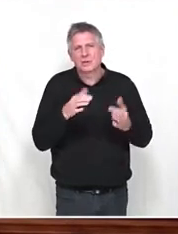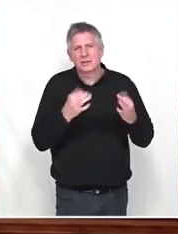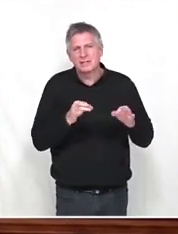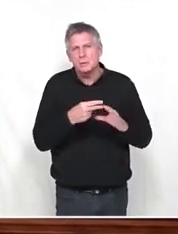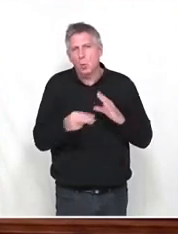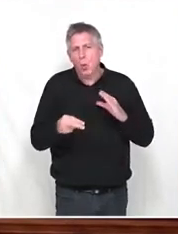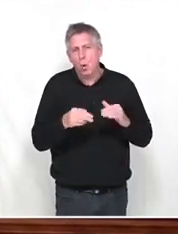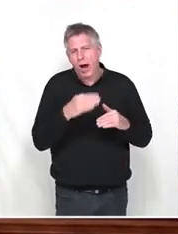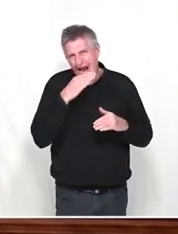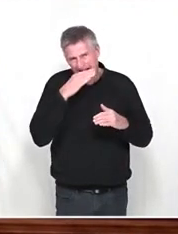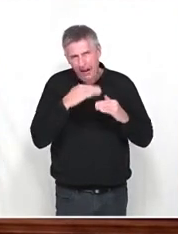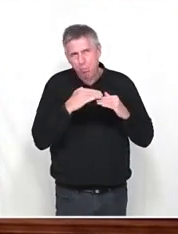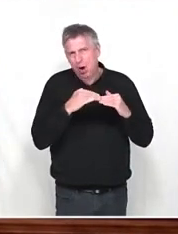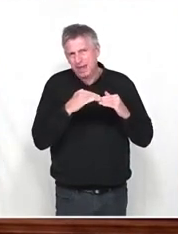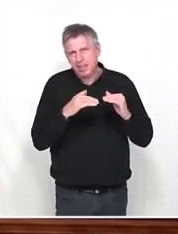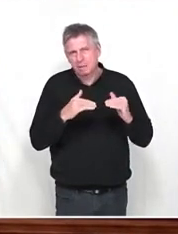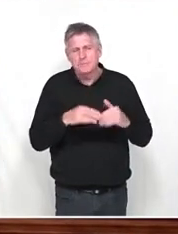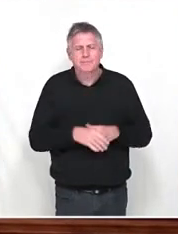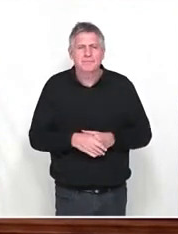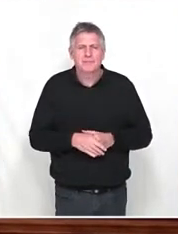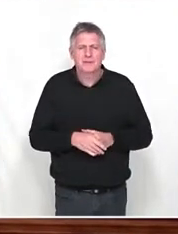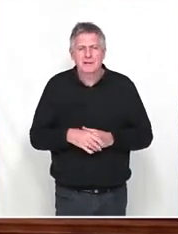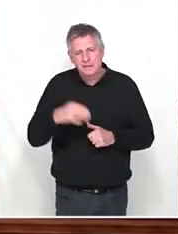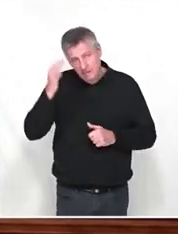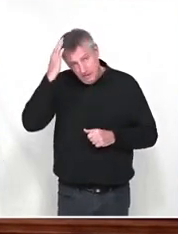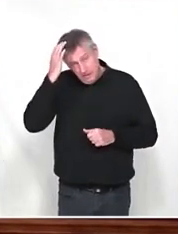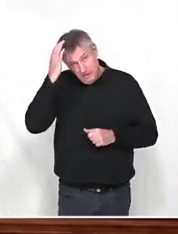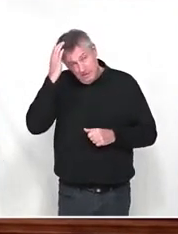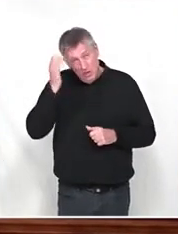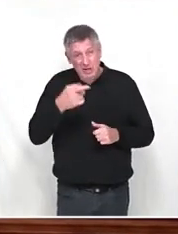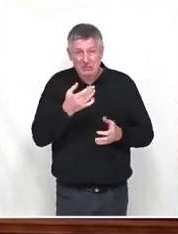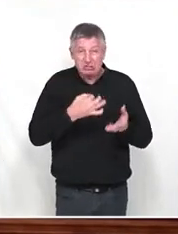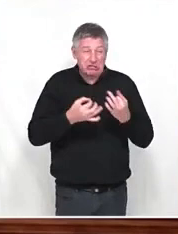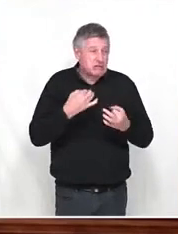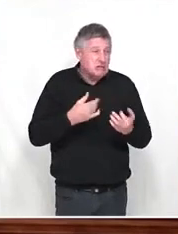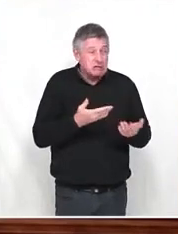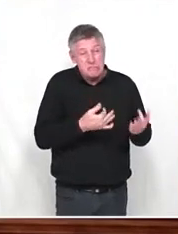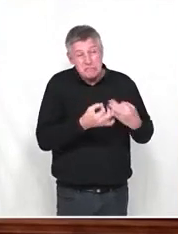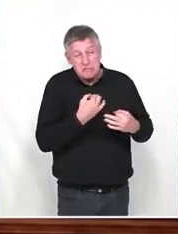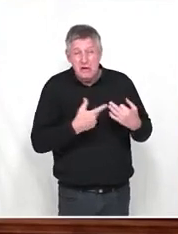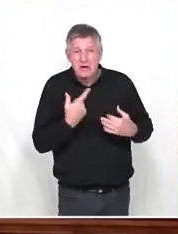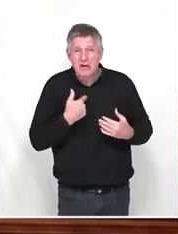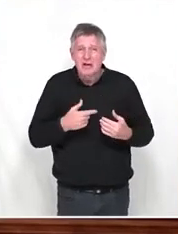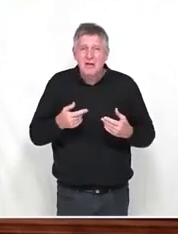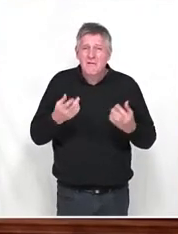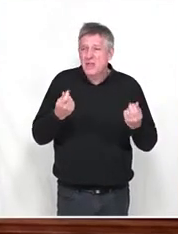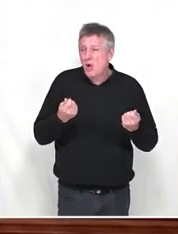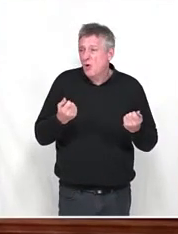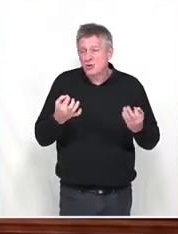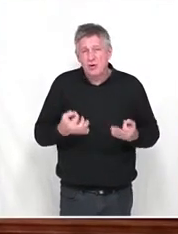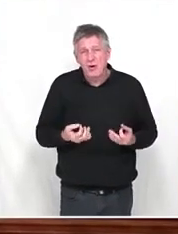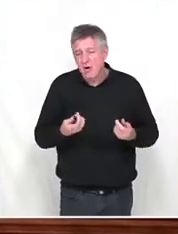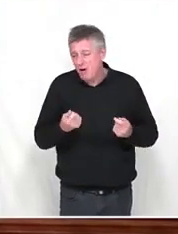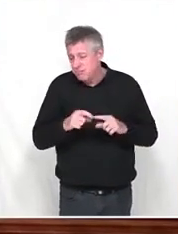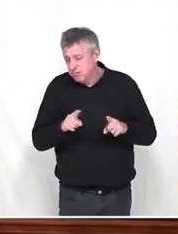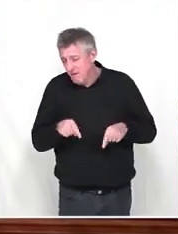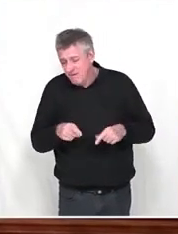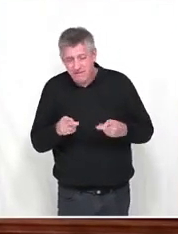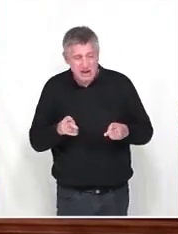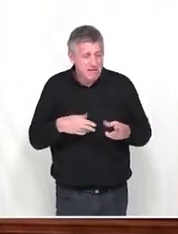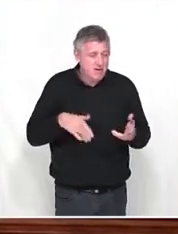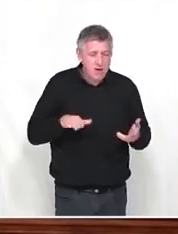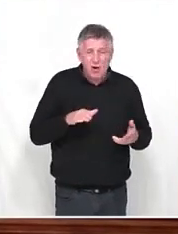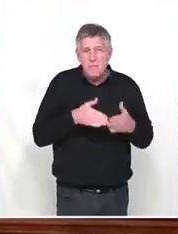€. Donc, je ne peux pas laisser dire que les finances de la ville vont mal, vont dans le mur, sont au bord du précipice, que le